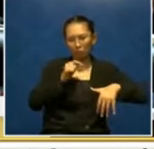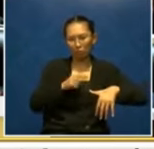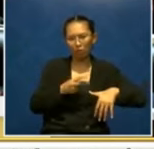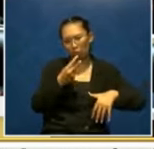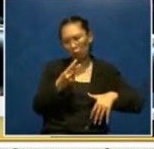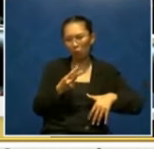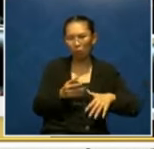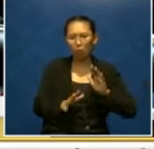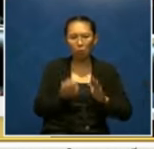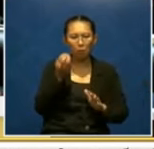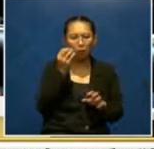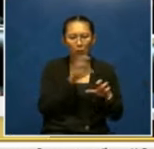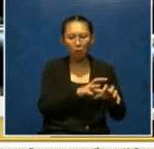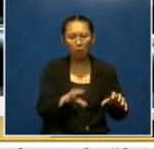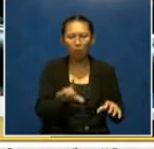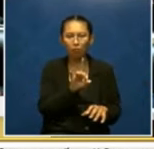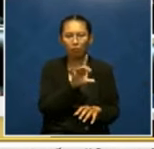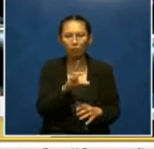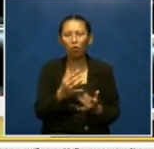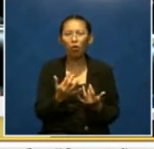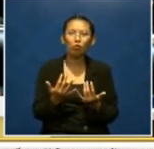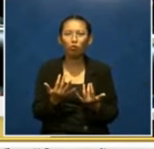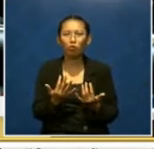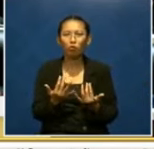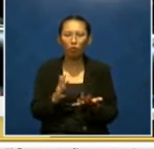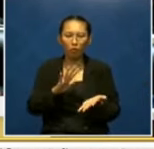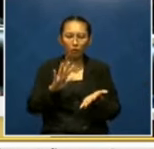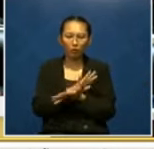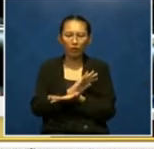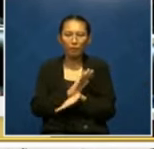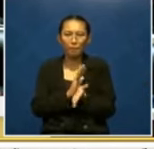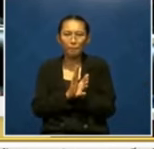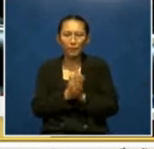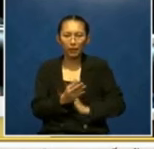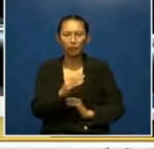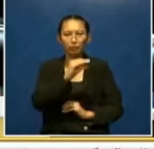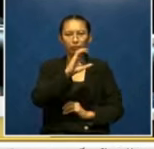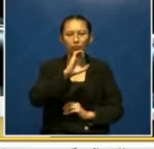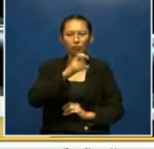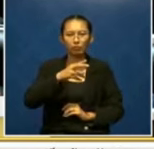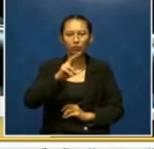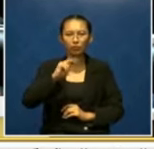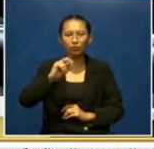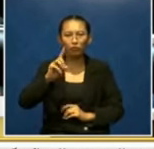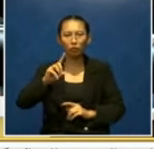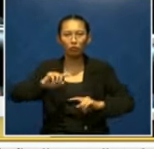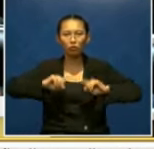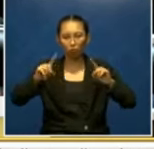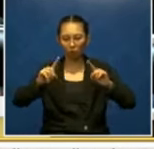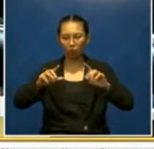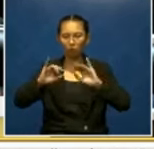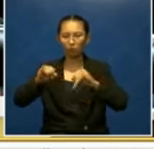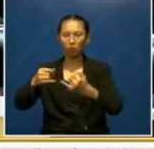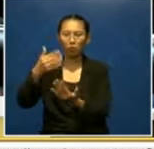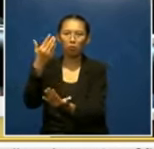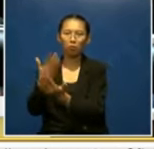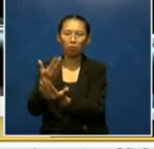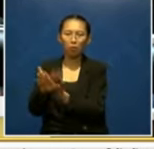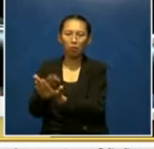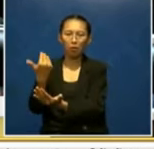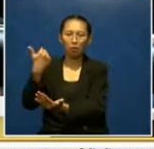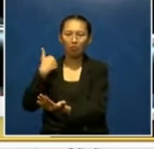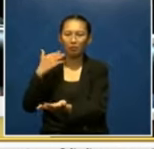ร้อยหลังคาเรือนยังคงรอคอยการแปลงเป็นโฉนดมากกว่าทั้งชีวิตแต่ที่ดินของนายทุนกลับออกเอกสารออก